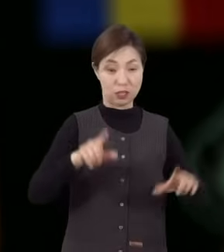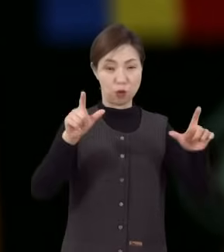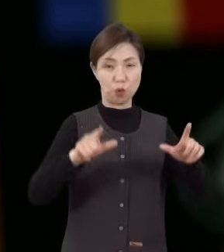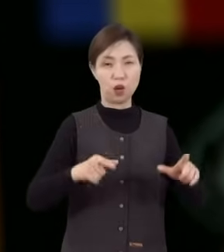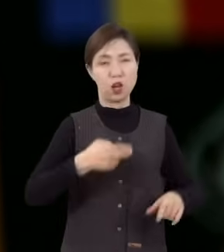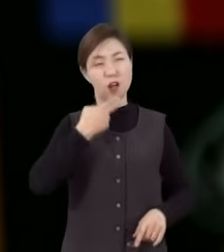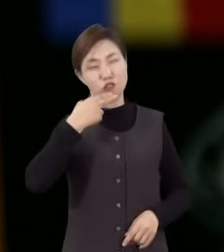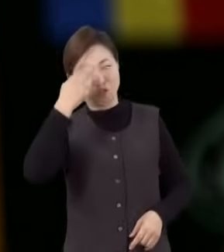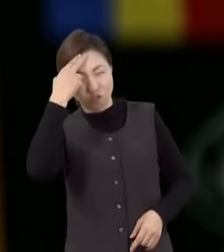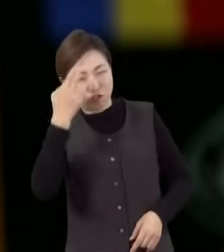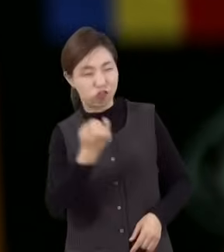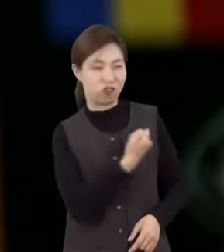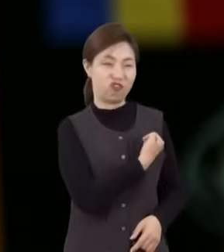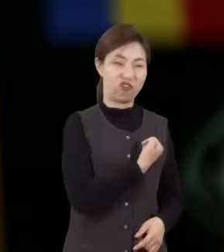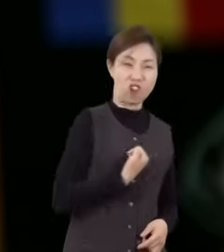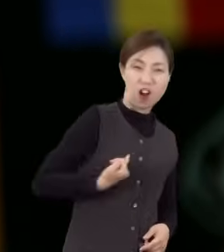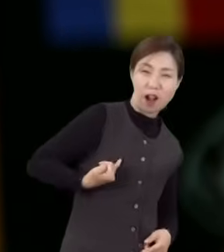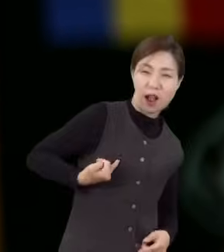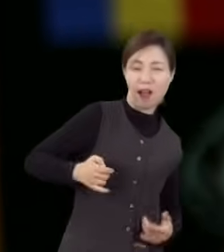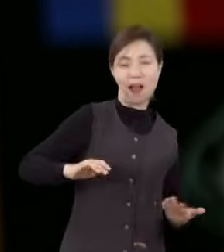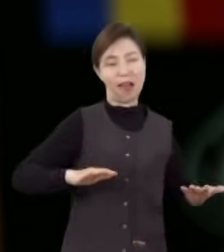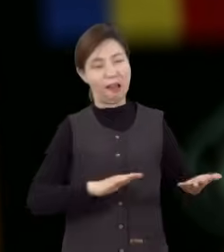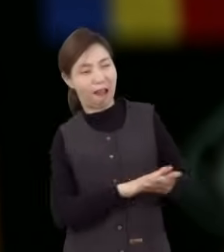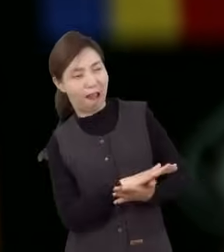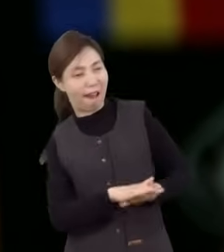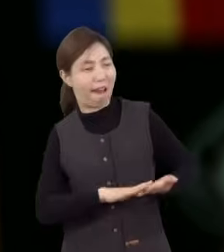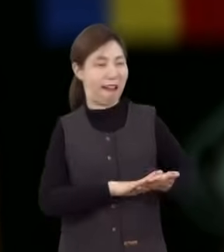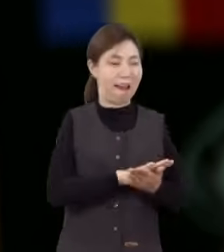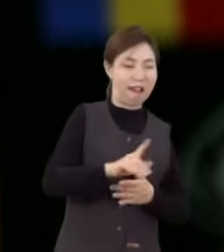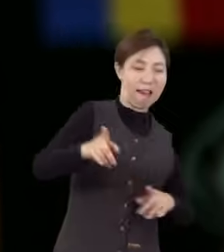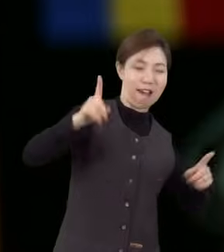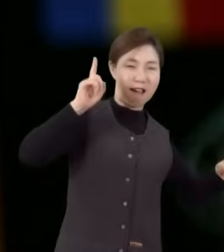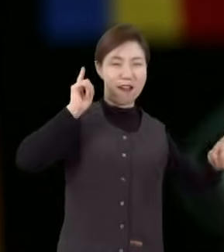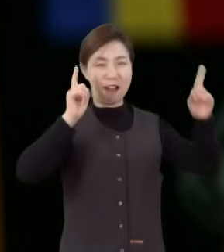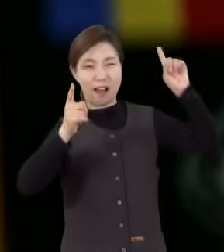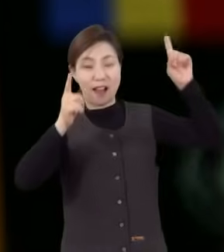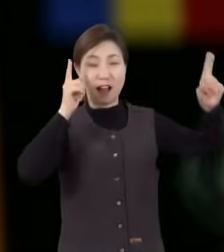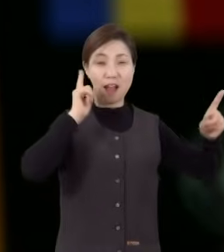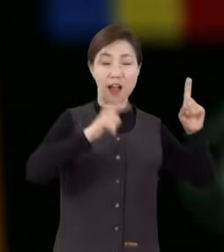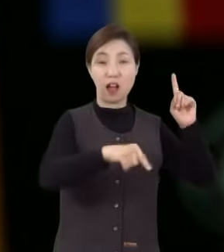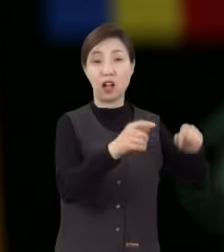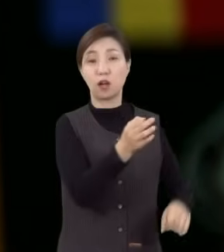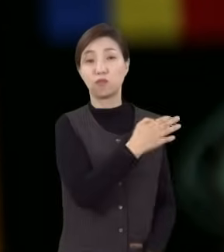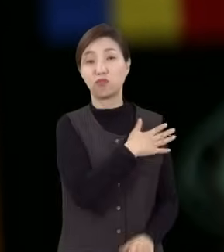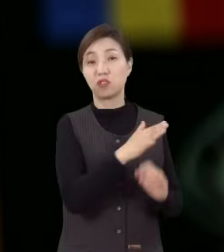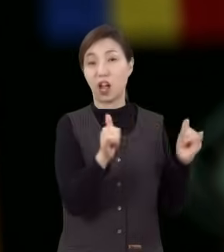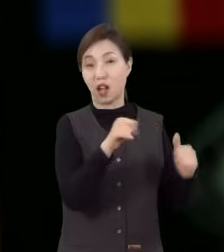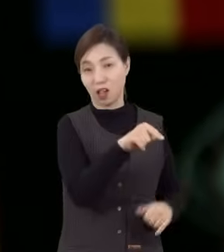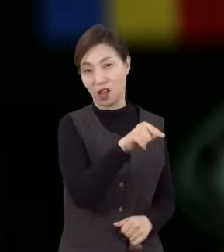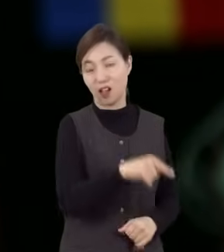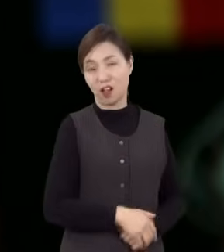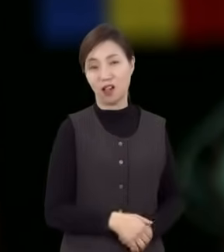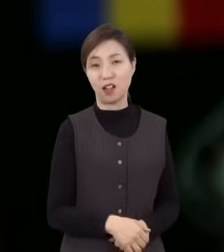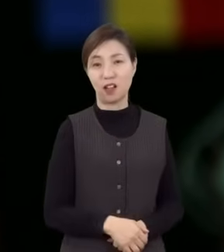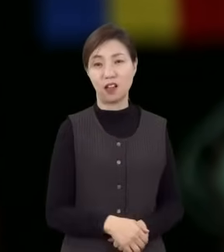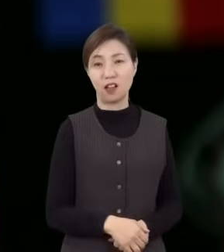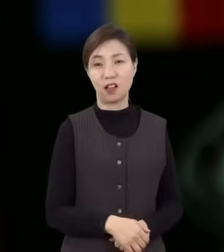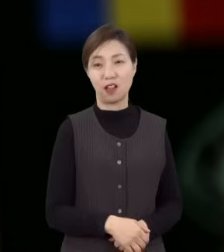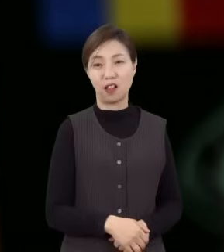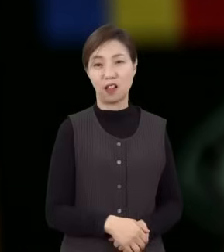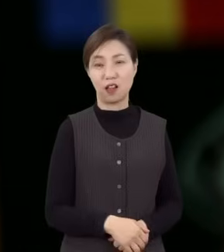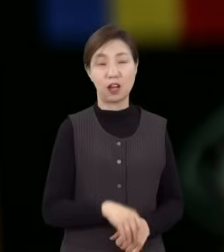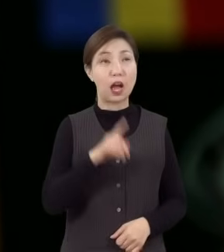그날부터 술과 여자와 온갖 쾌락을 띵가띵가 즐기는 거예요. 그렇게